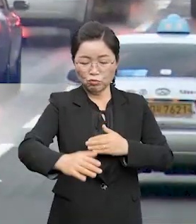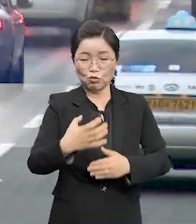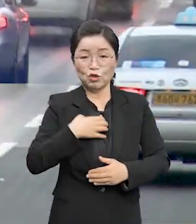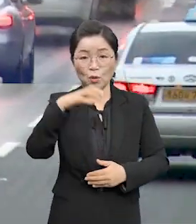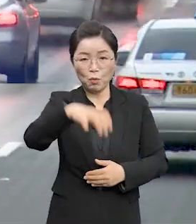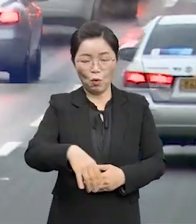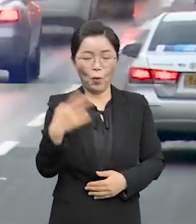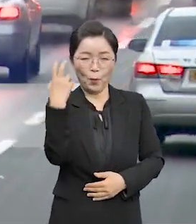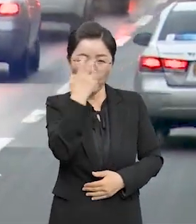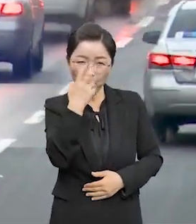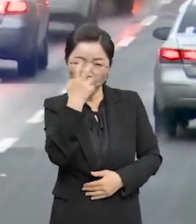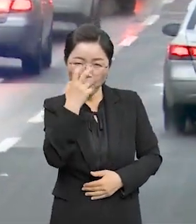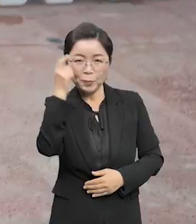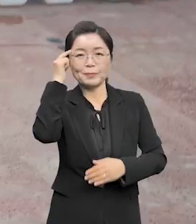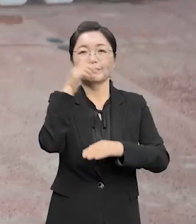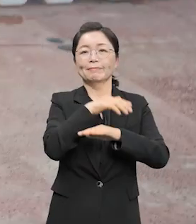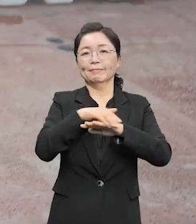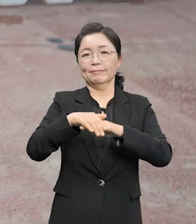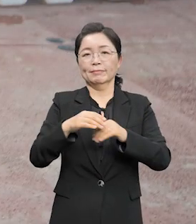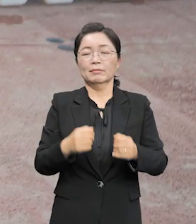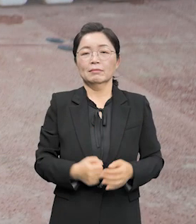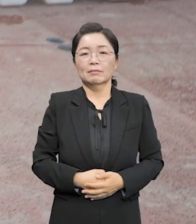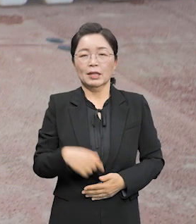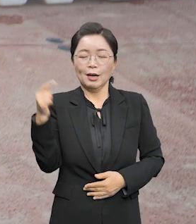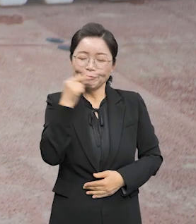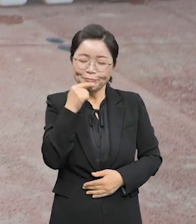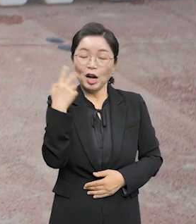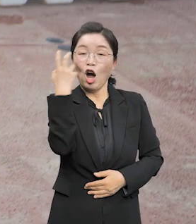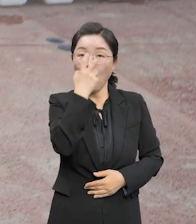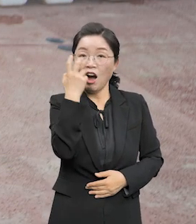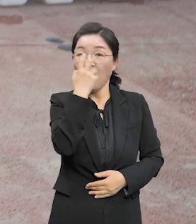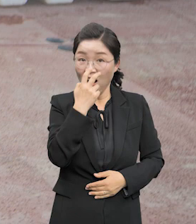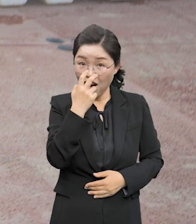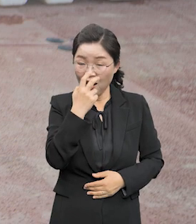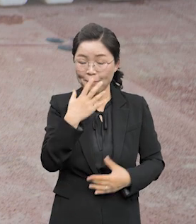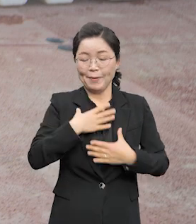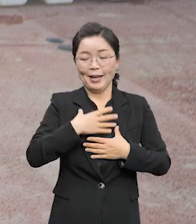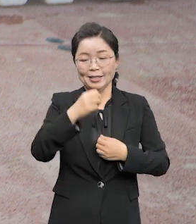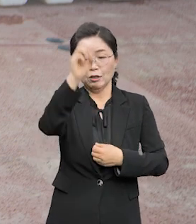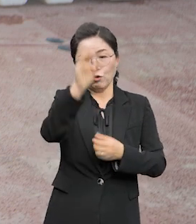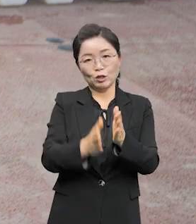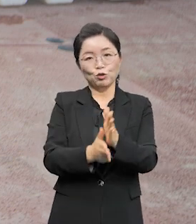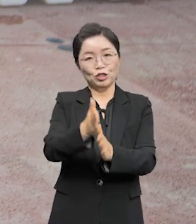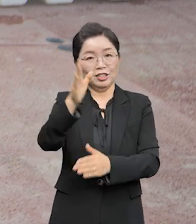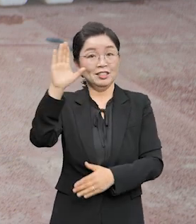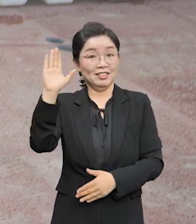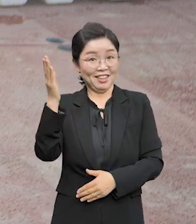등을 살필 방침입니다. 철저한 점검을 통해 안전한 광주가 되길